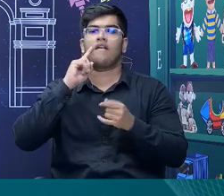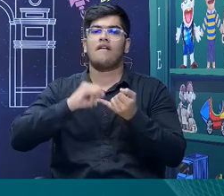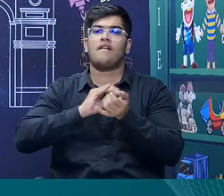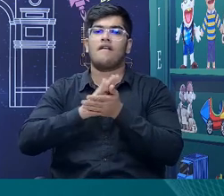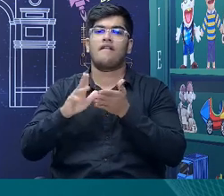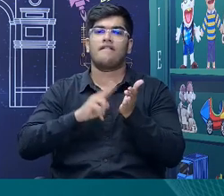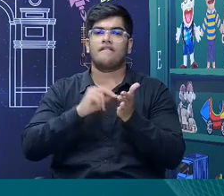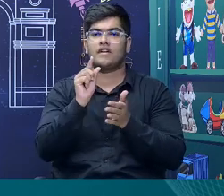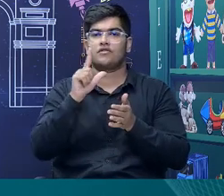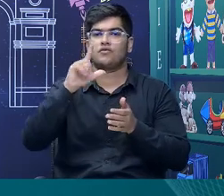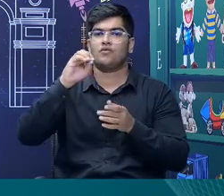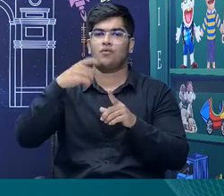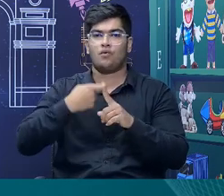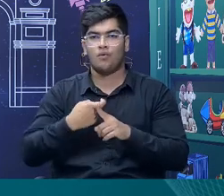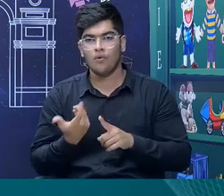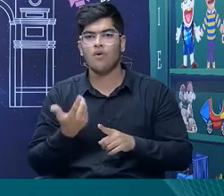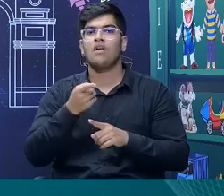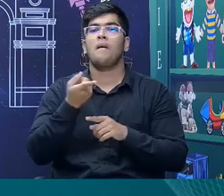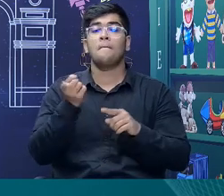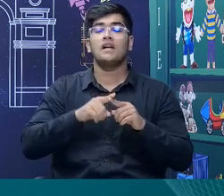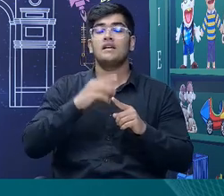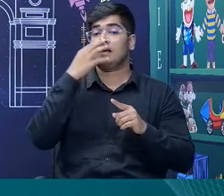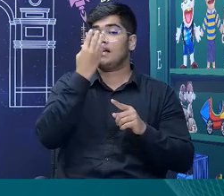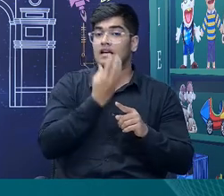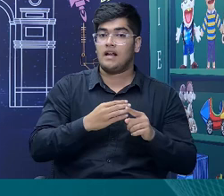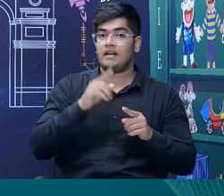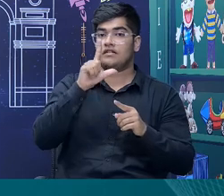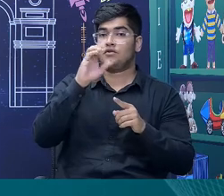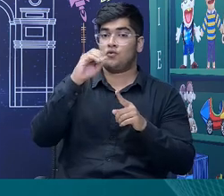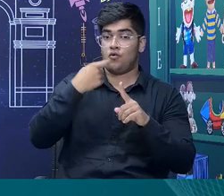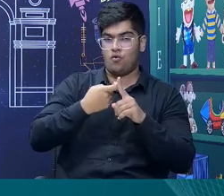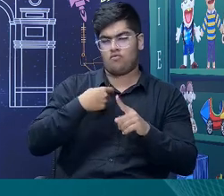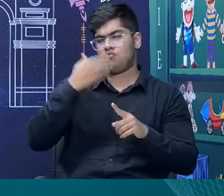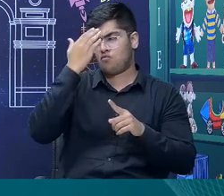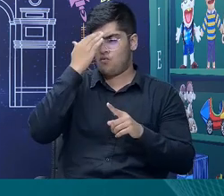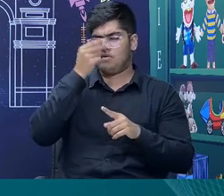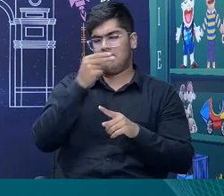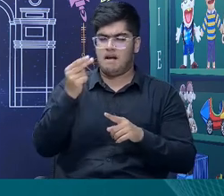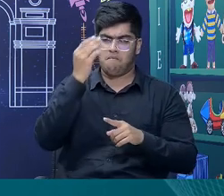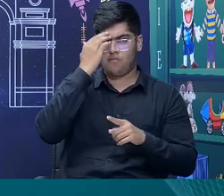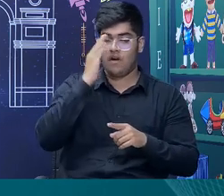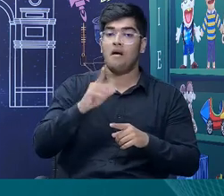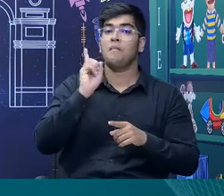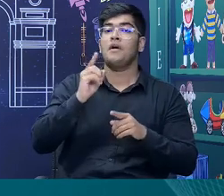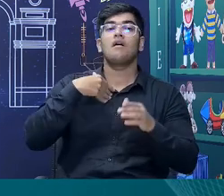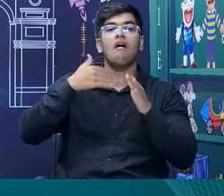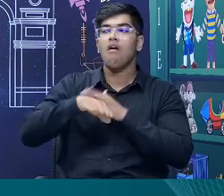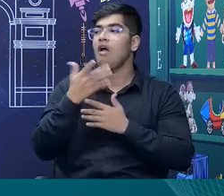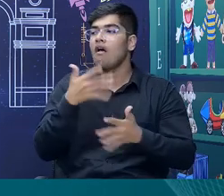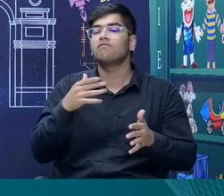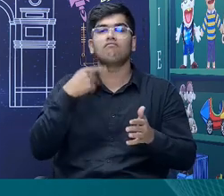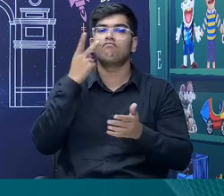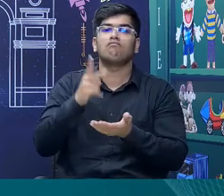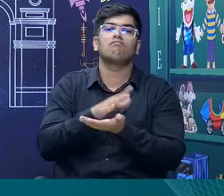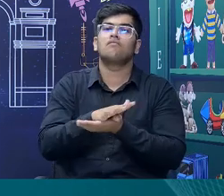गणेश लोक का भी एन हमने नाम सुना है पर बहुत ज्यादा जानकारी नहीं है हमें तो गणेश लोग के बड़े में आप हमें